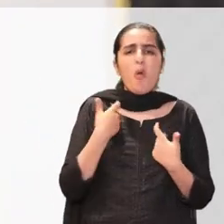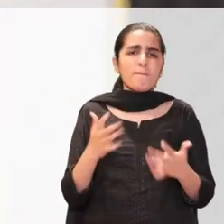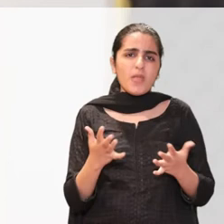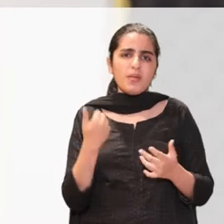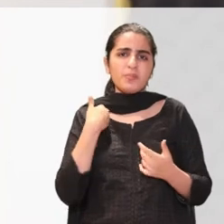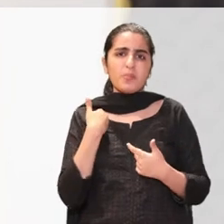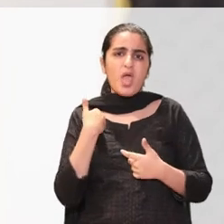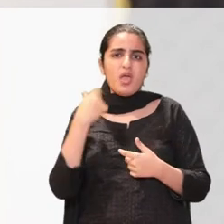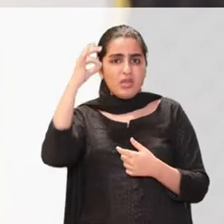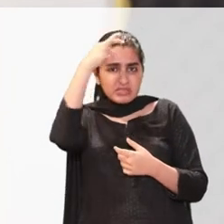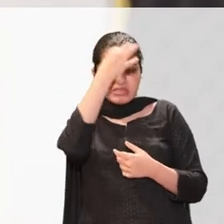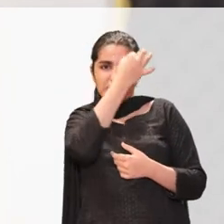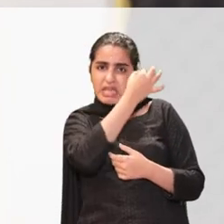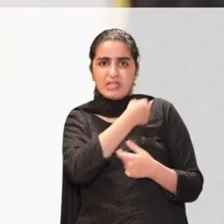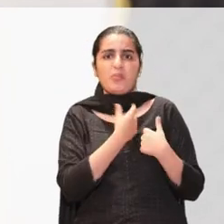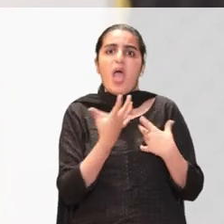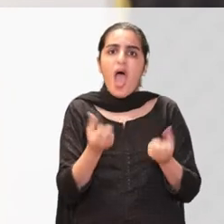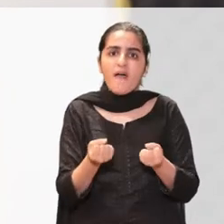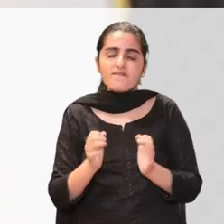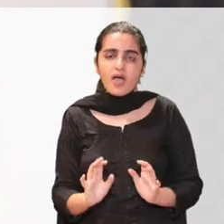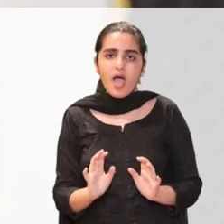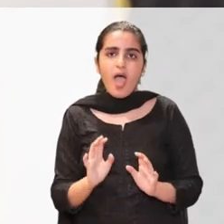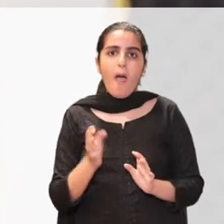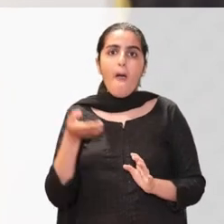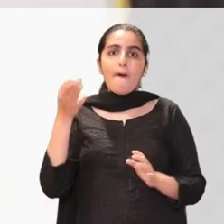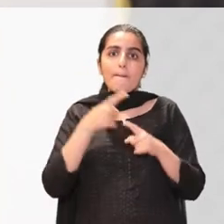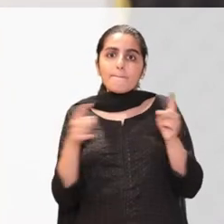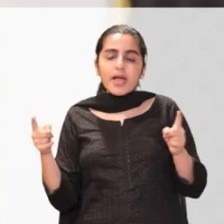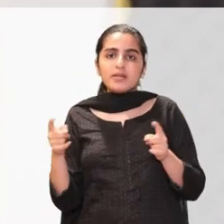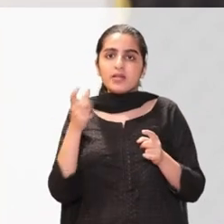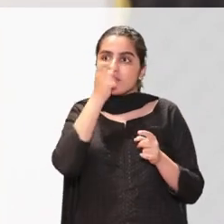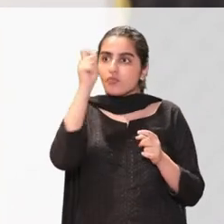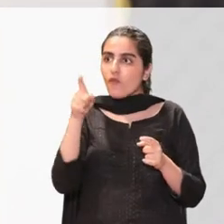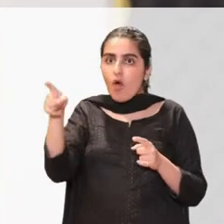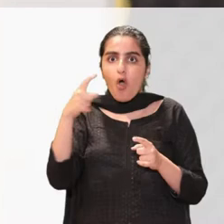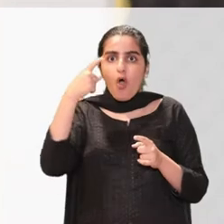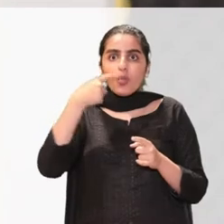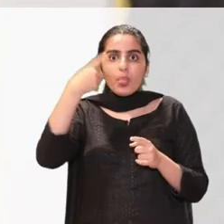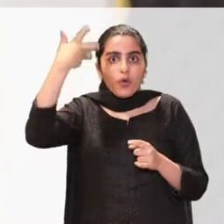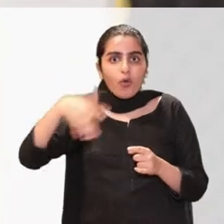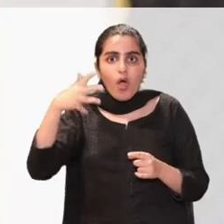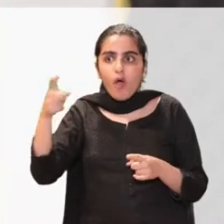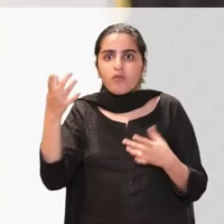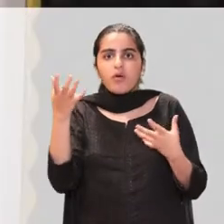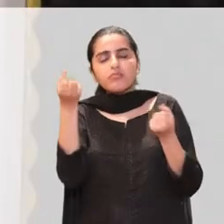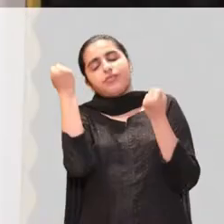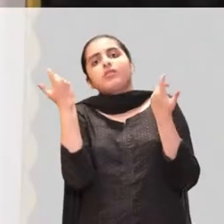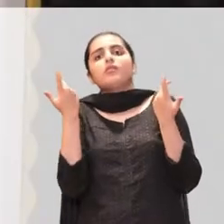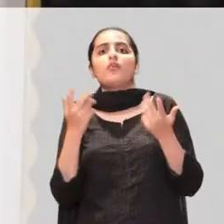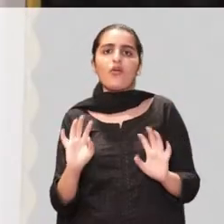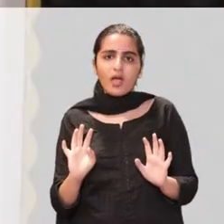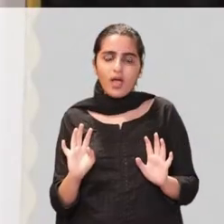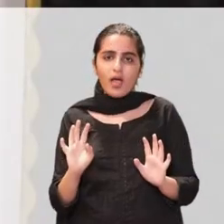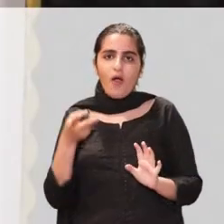एंड ओनली थिंग ई वांटेड मैंने कट लगा-लगा सब कुछ ले लो मुझसे बाइक भी ले लो क्राइम्स पेस्ट को घोषित